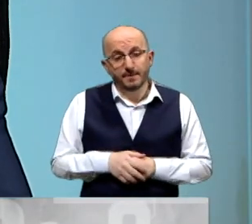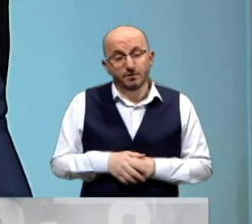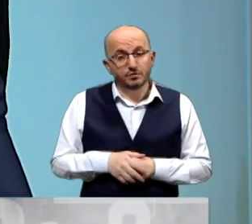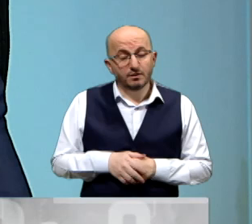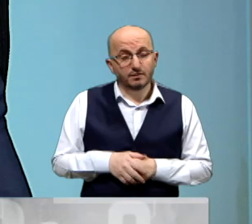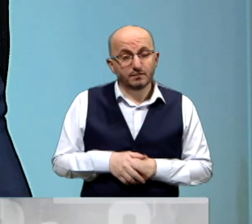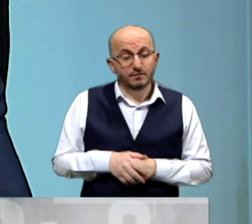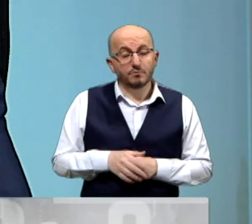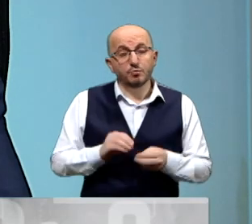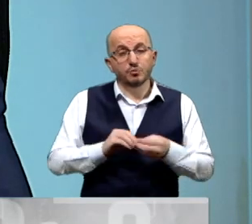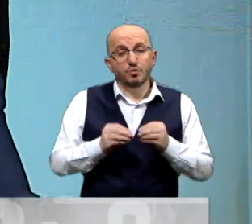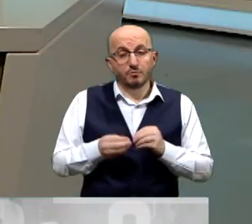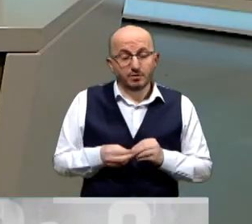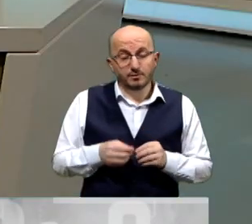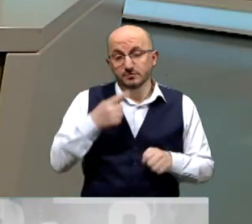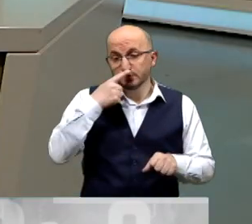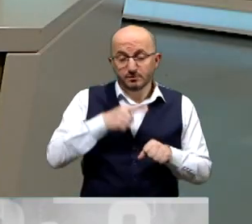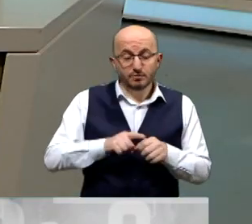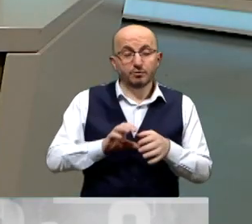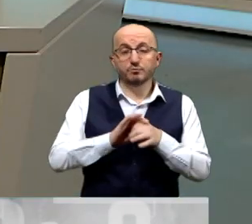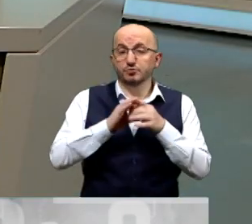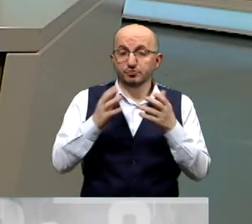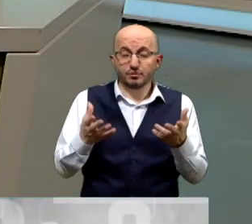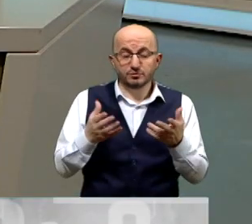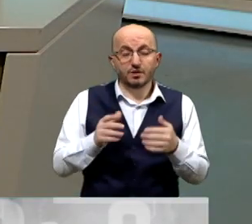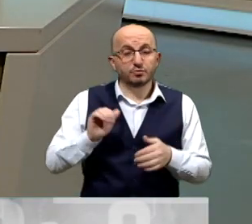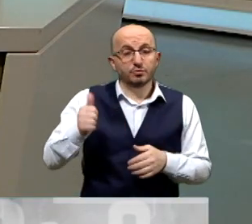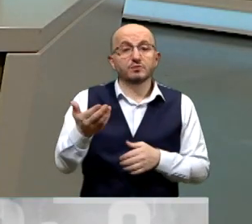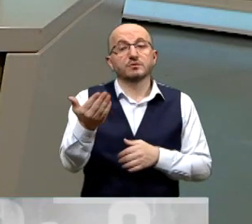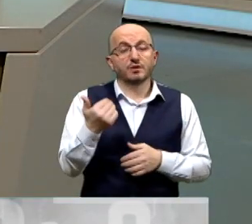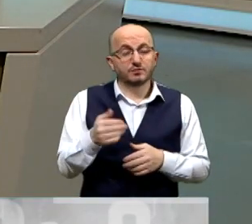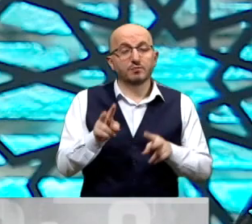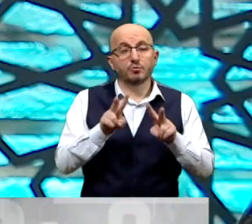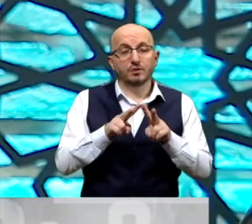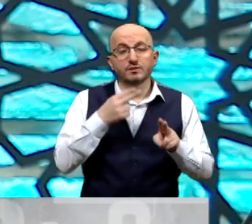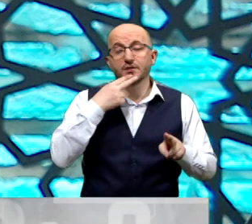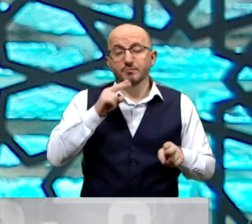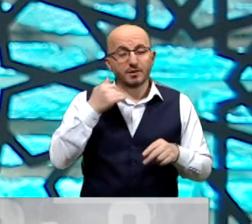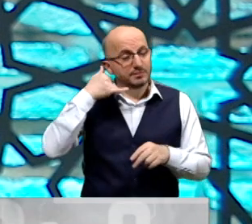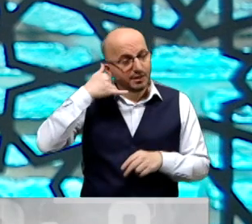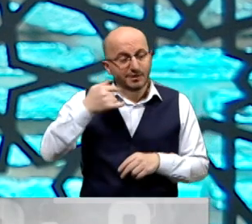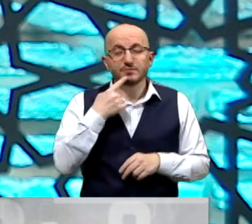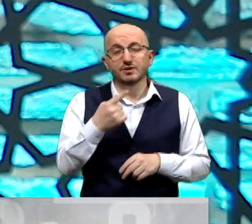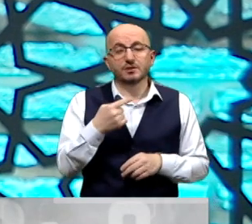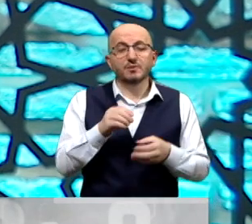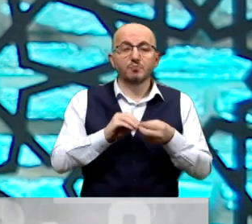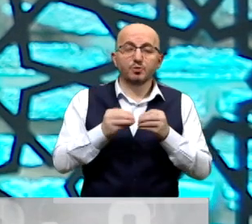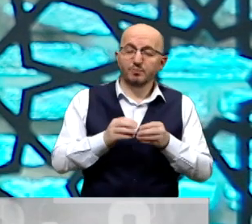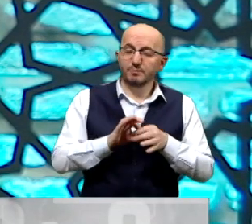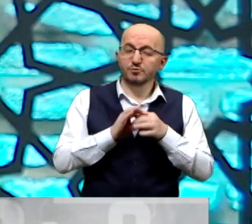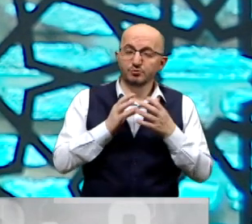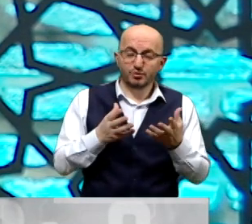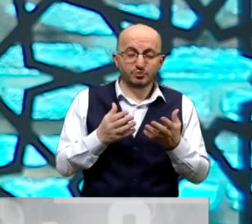da çocuktur bu problem öyle inanıyorum ki çözülecek sonra gün gelecek Mukaddes abla bizi arayıp diyecek ki ben bu problemi çözdüm